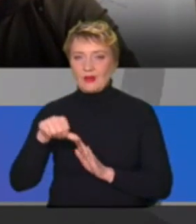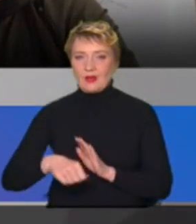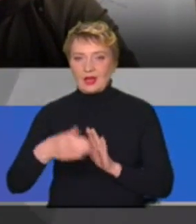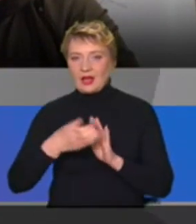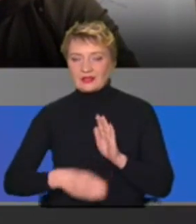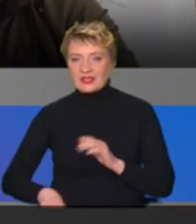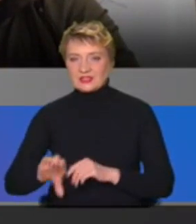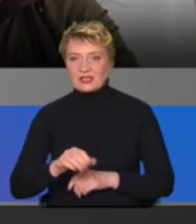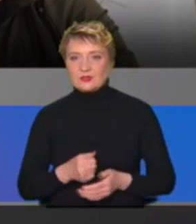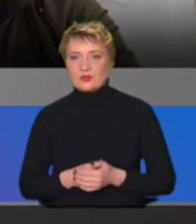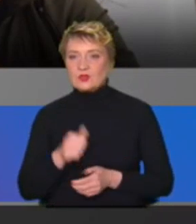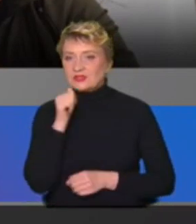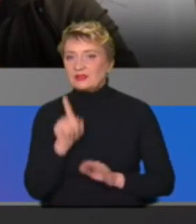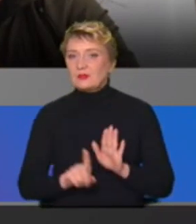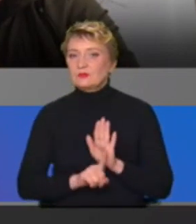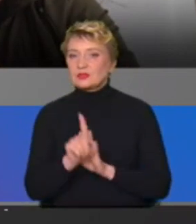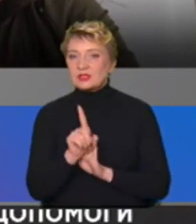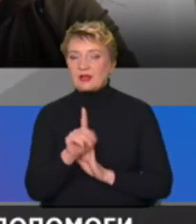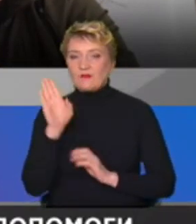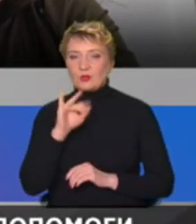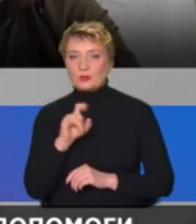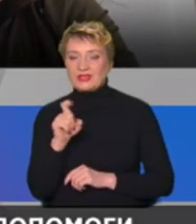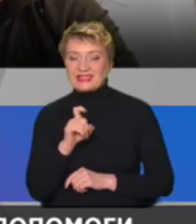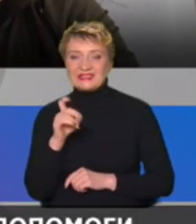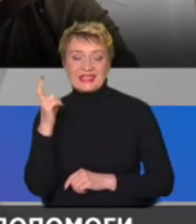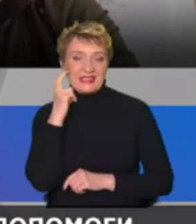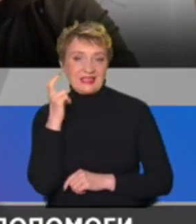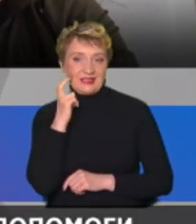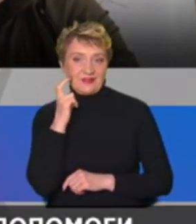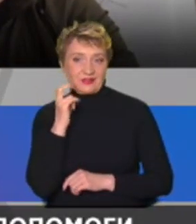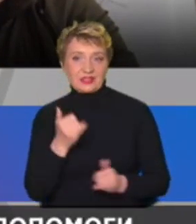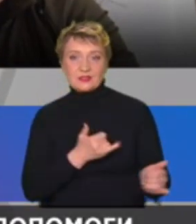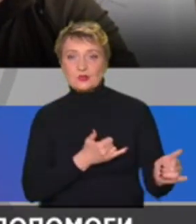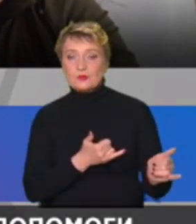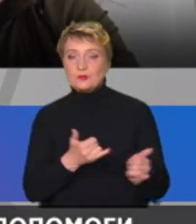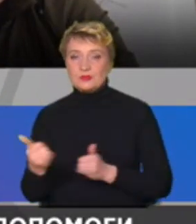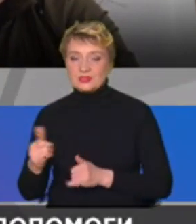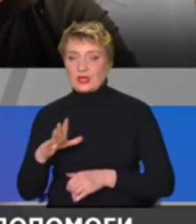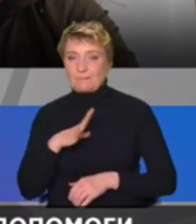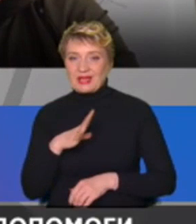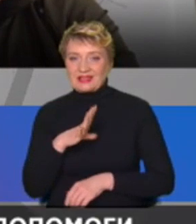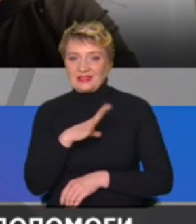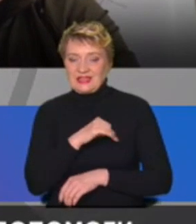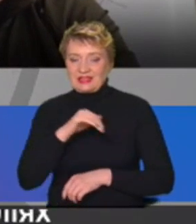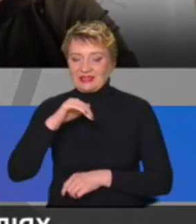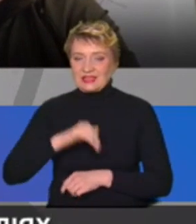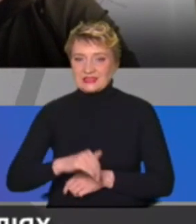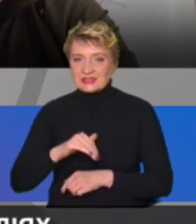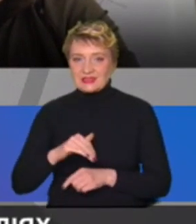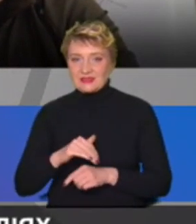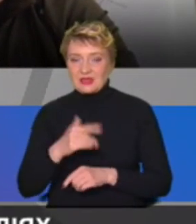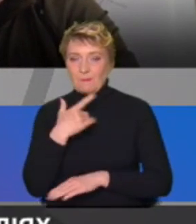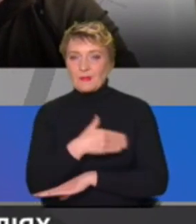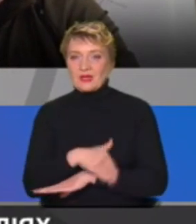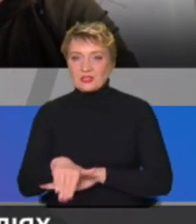Завтра ми пускаємо воду з Києва для того, щоб зараз підсилити був тиск в мережах. Наші комунальні